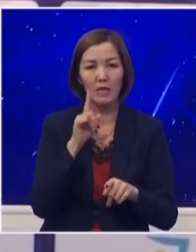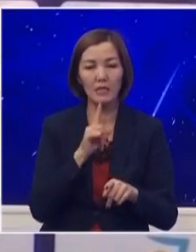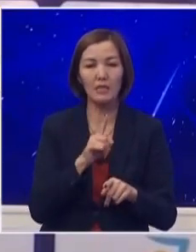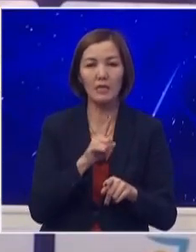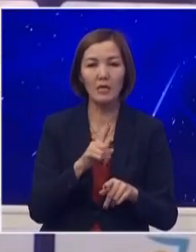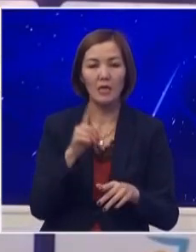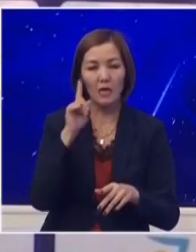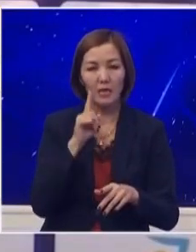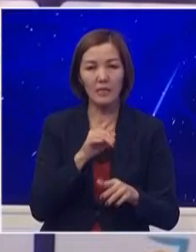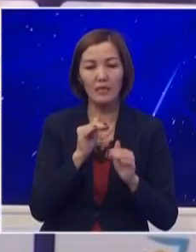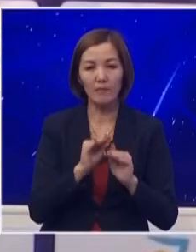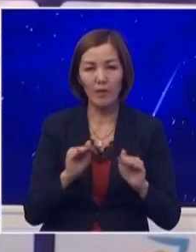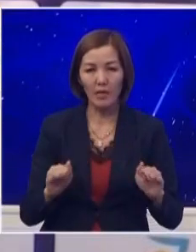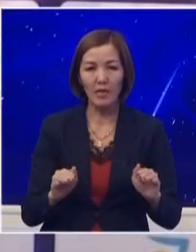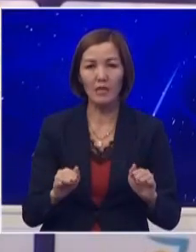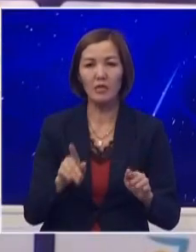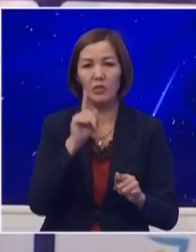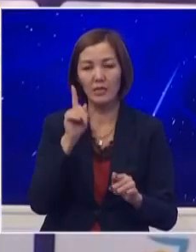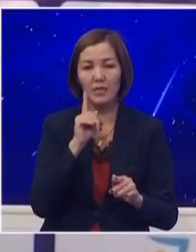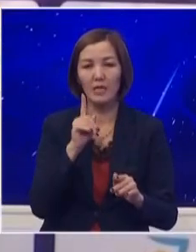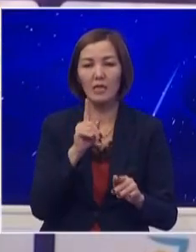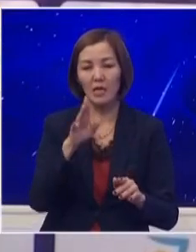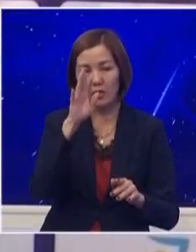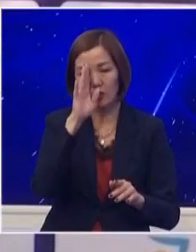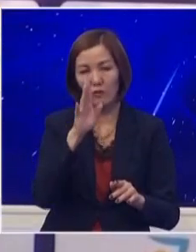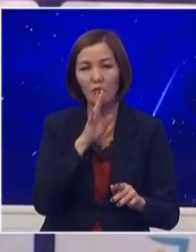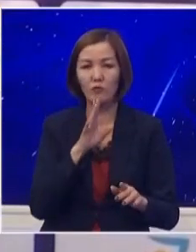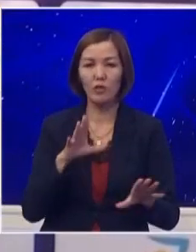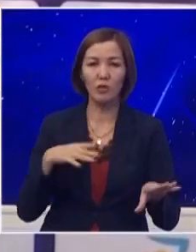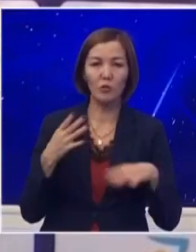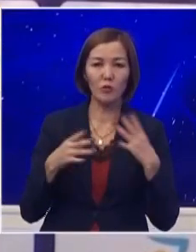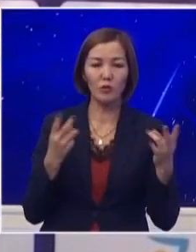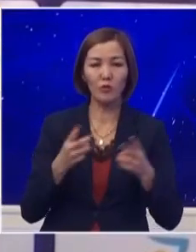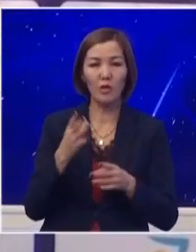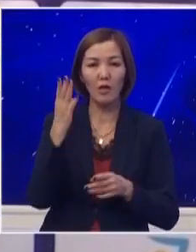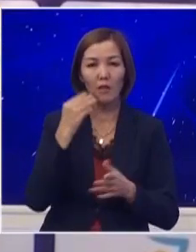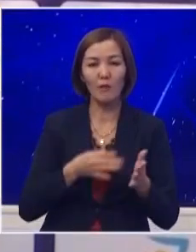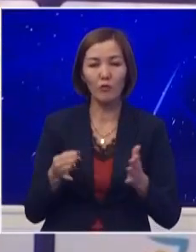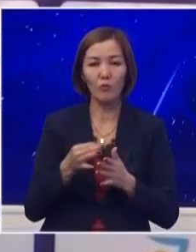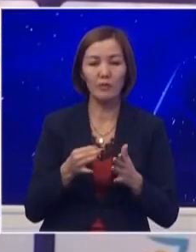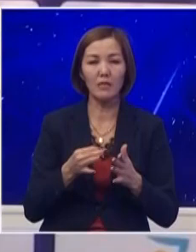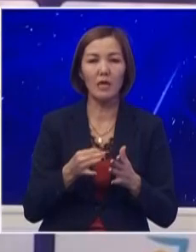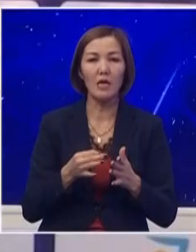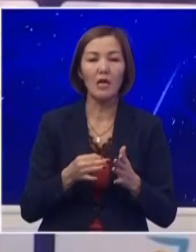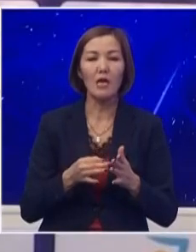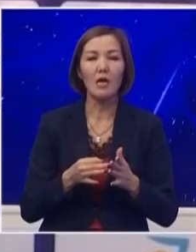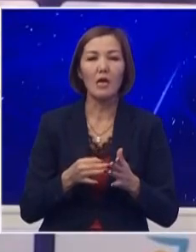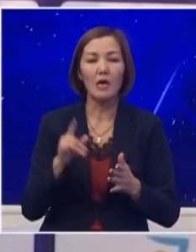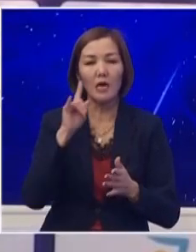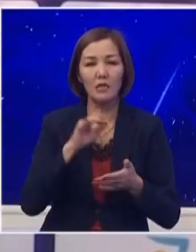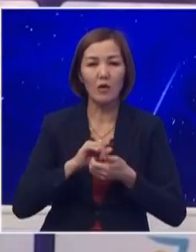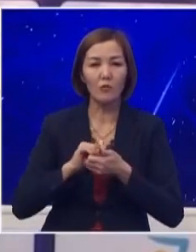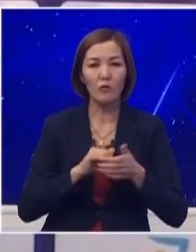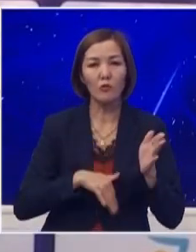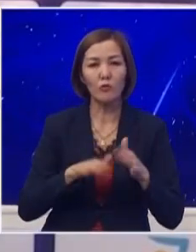күресімен біздің әрбір қазақтың баласы айналысу керек деп. Енді Алматы облысында қазақ күресі өте қарқынды дамыған, нәтижелерде